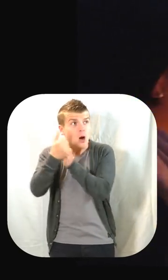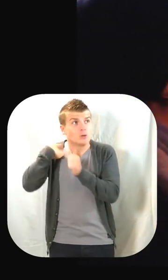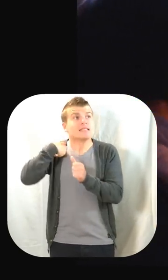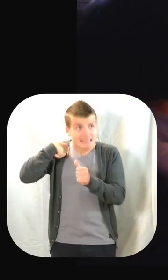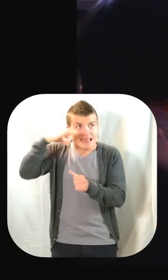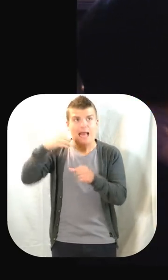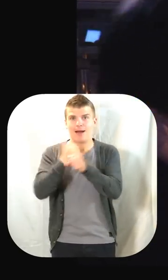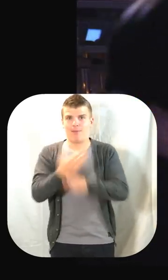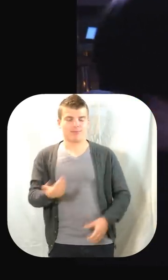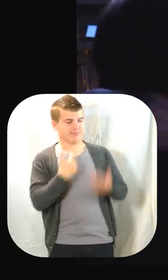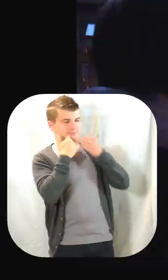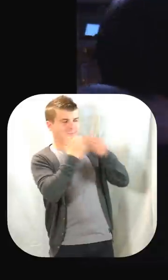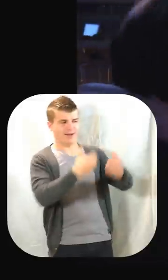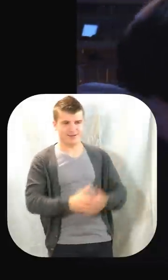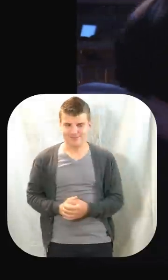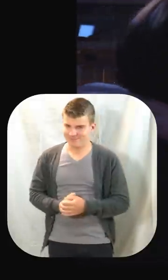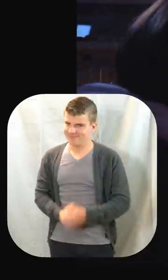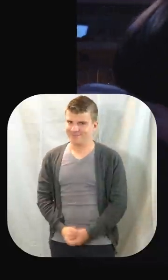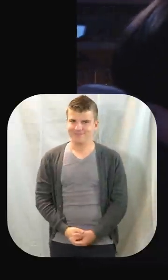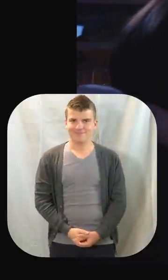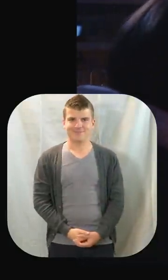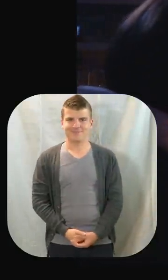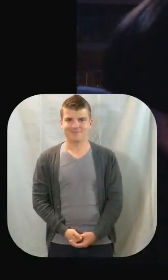Ja, Mensch, danke schön. Super.